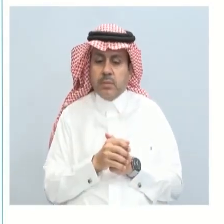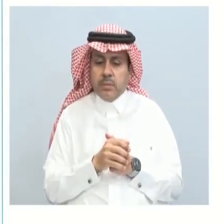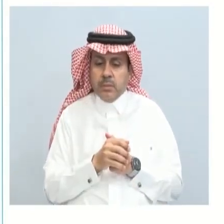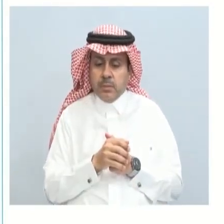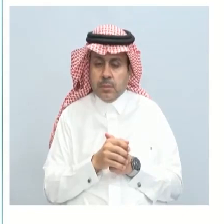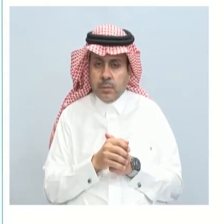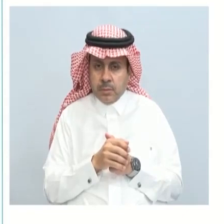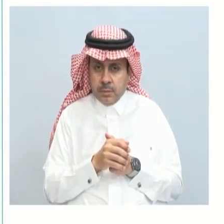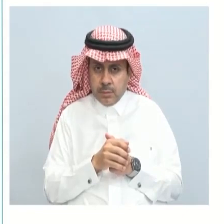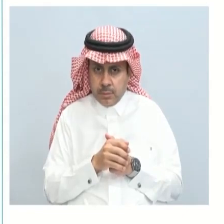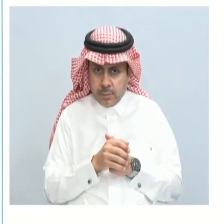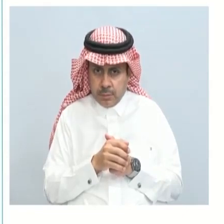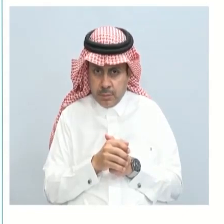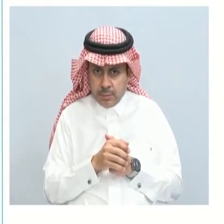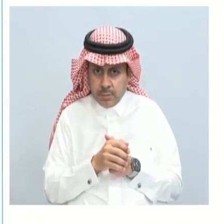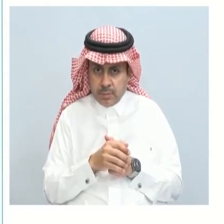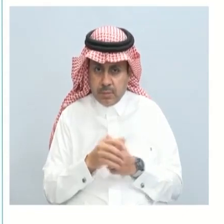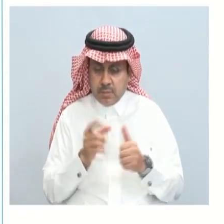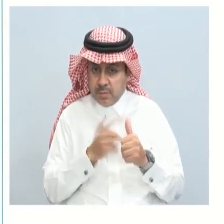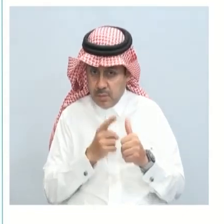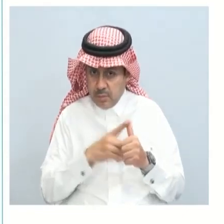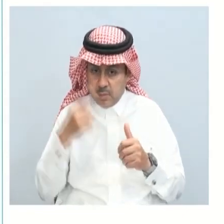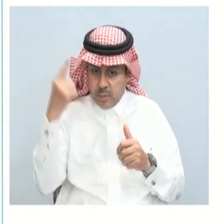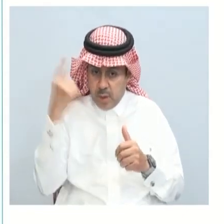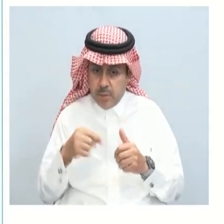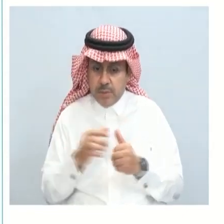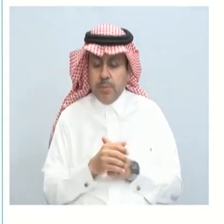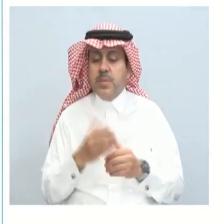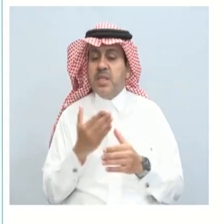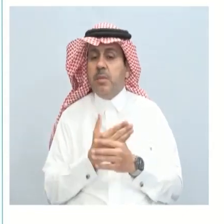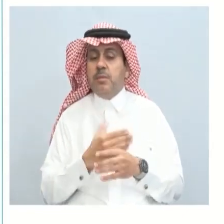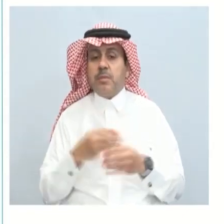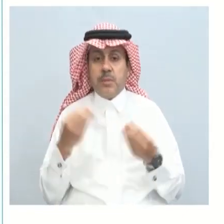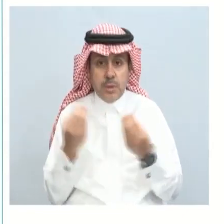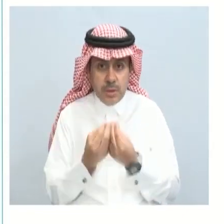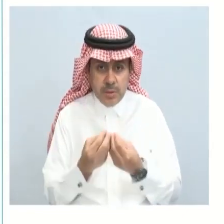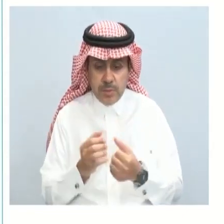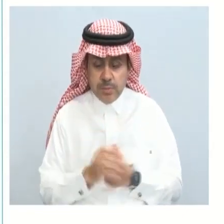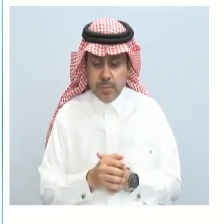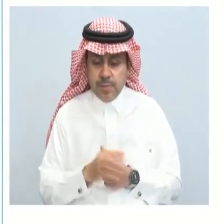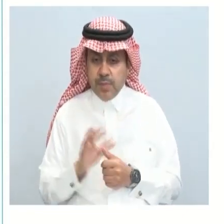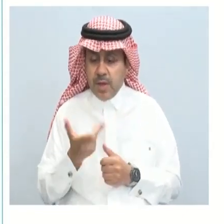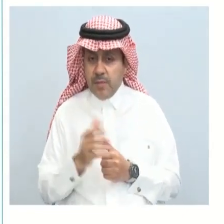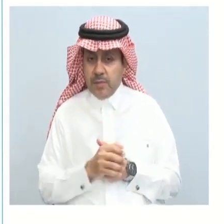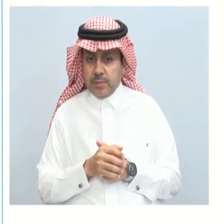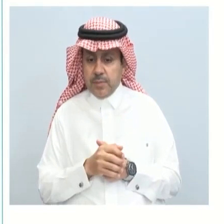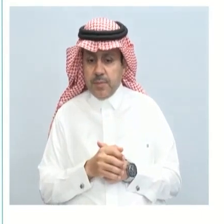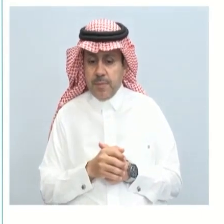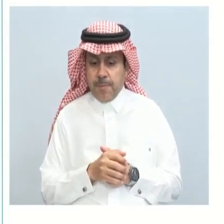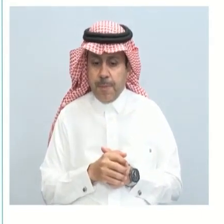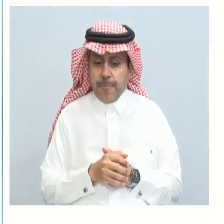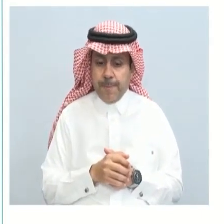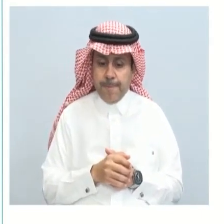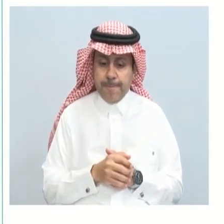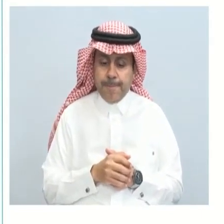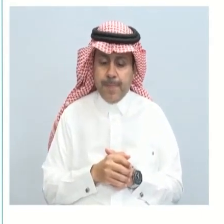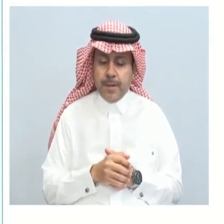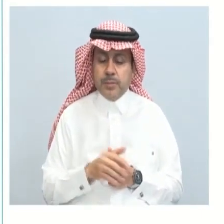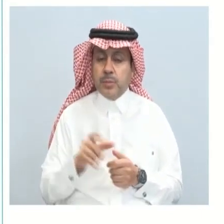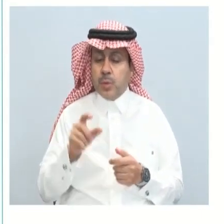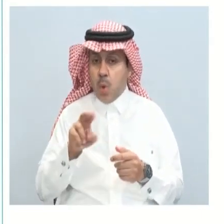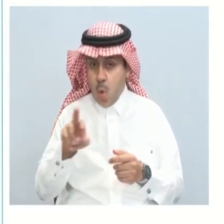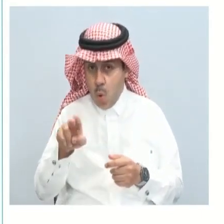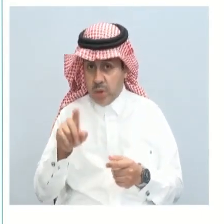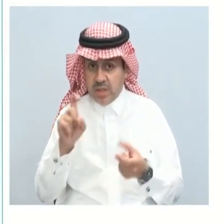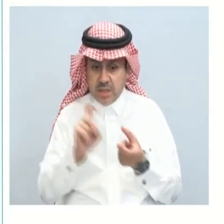مؤقته هنا اولا المحرمات بسبب الجمع كيف هنا ناتي اولا